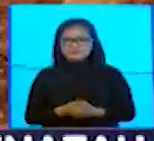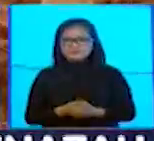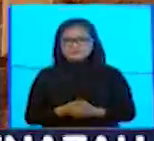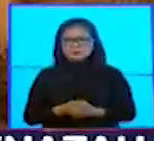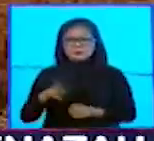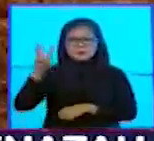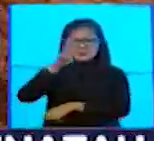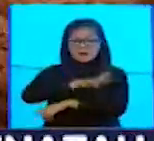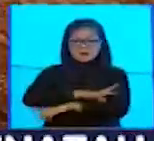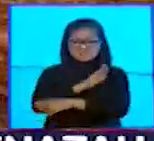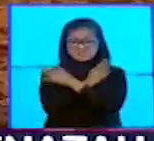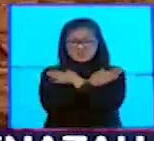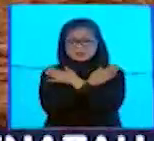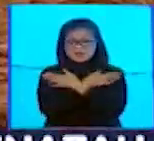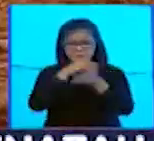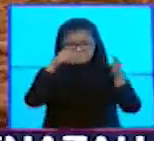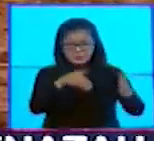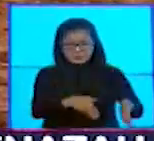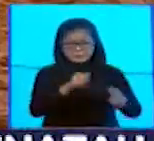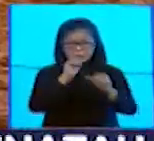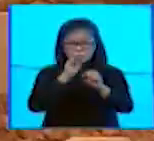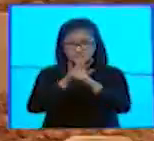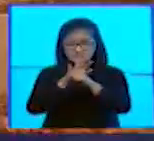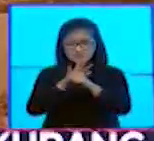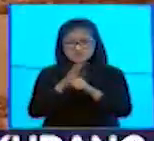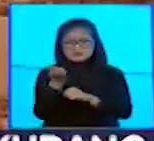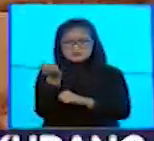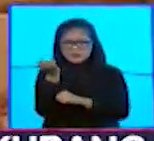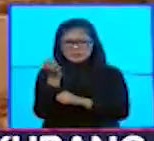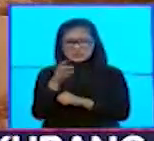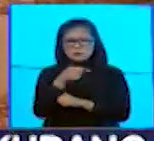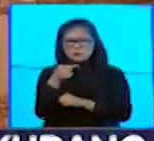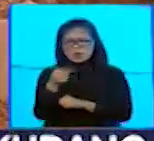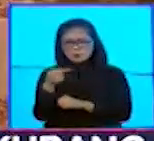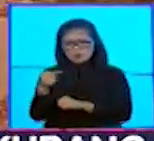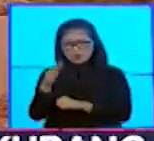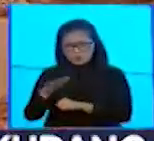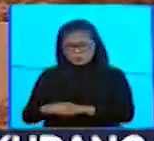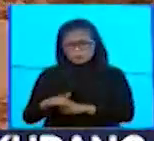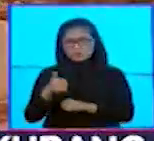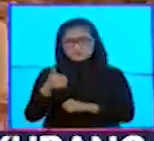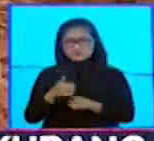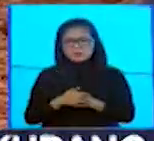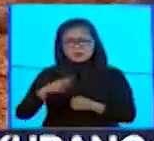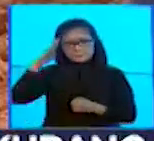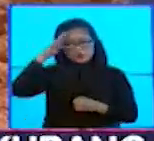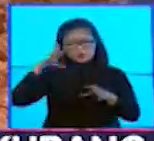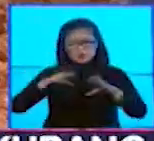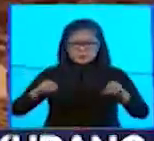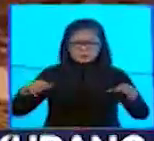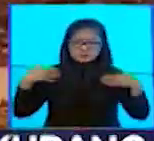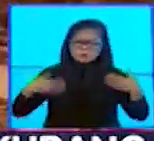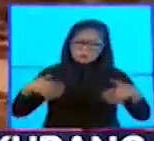jumlah jenazah COVID-19 yang dimakamkan di TPU Pedurenan mulai berkurang. Jika pada puncaknya petugas sempat kewalahan karena harus bekerja selama 24